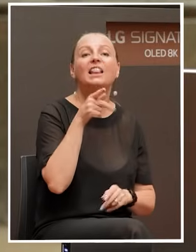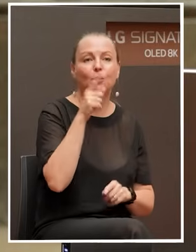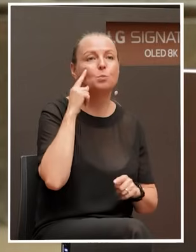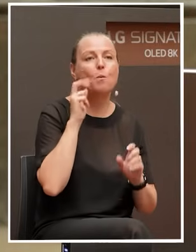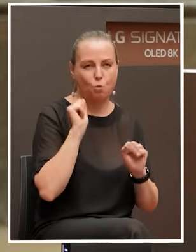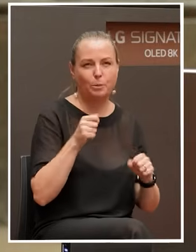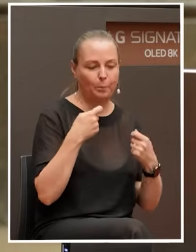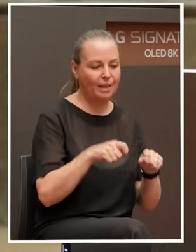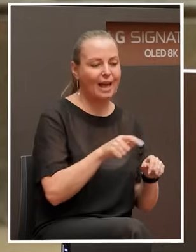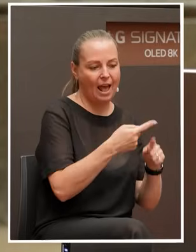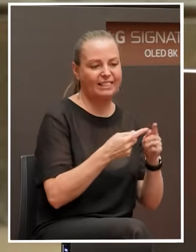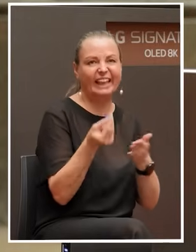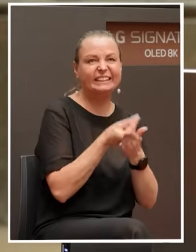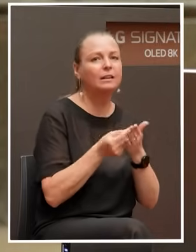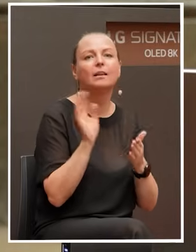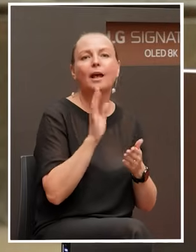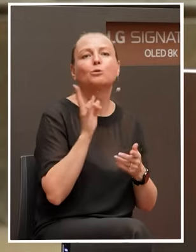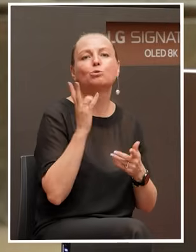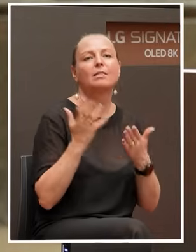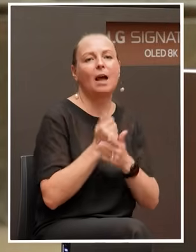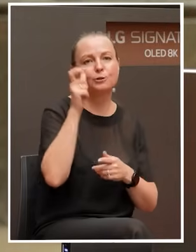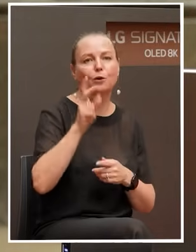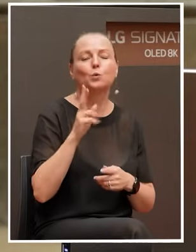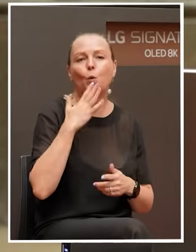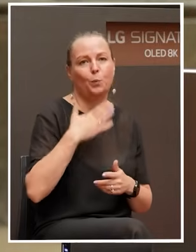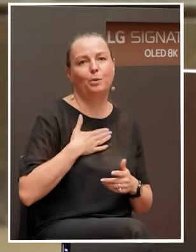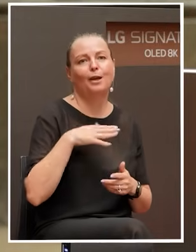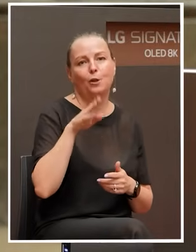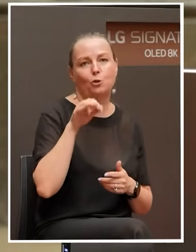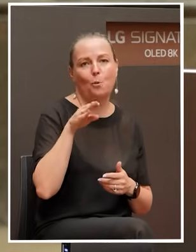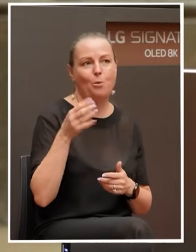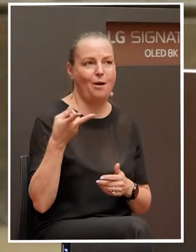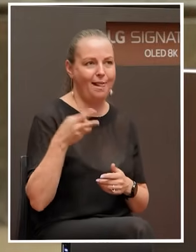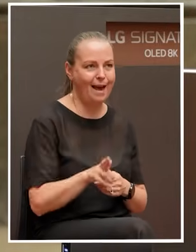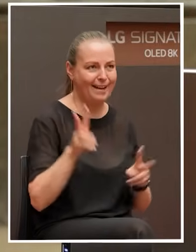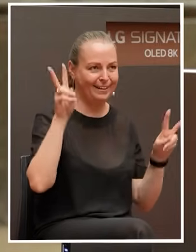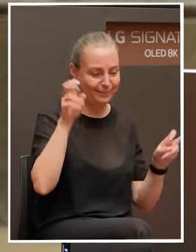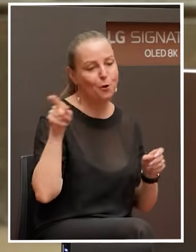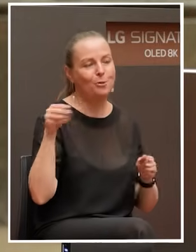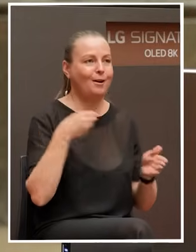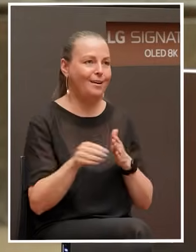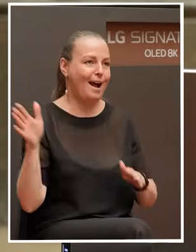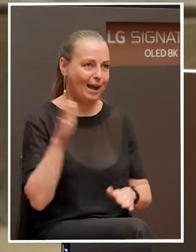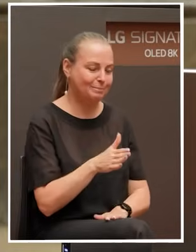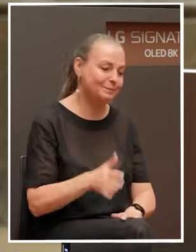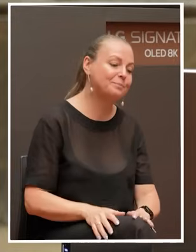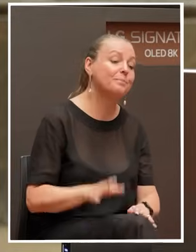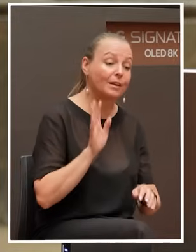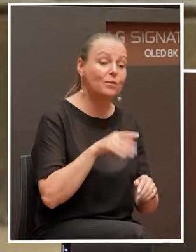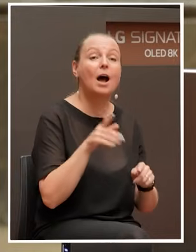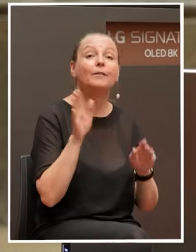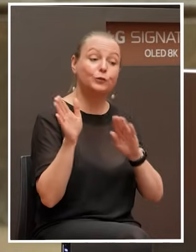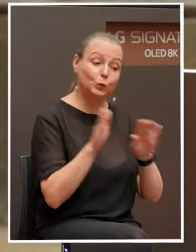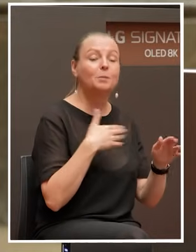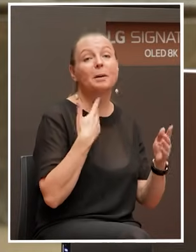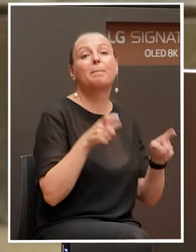тополей. Видимо, поднадоели. Мы имеем с вами дело теперь с еще одной серией. Это серия